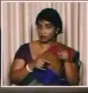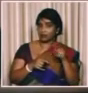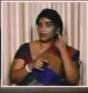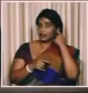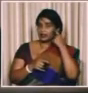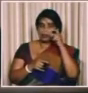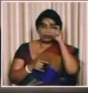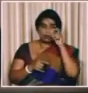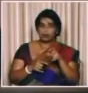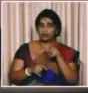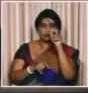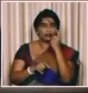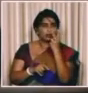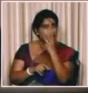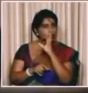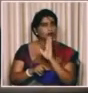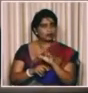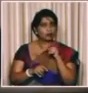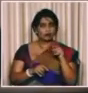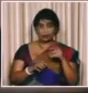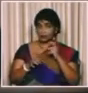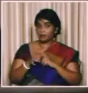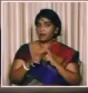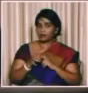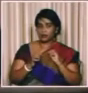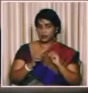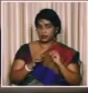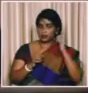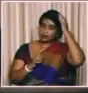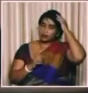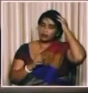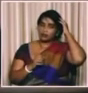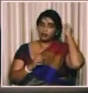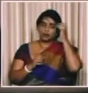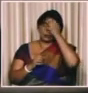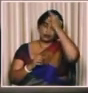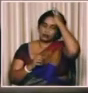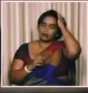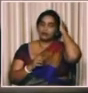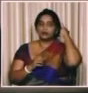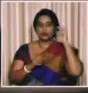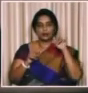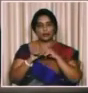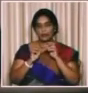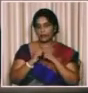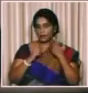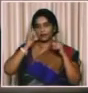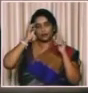කල්පනා කරලා බලන්න මේකෙන් කීප දෙනෙකුට විතරක් මේ ප්‍රශ්න ඇති උනේ ඇයි කිය. එතකොට අනිත් අයට එහෙම බාධාවක් නැහැ. ඒ